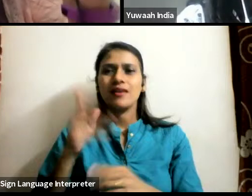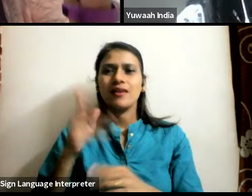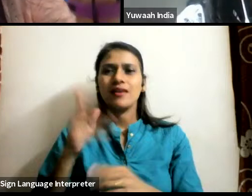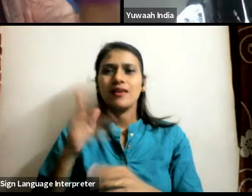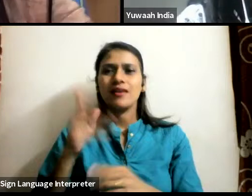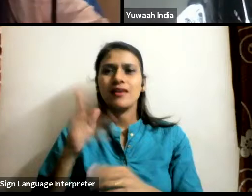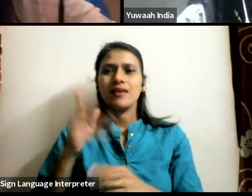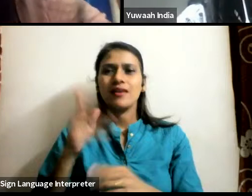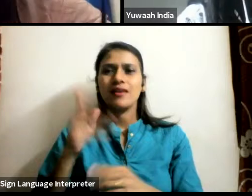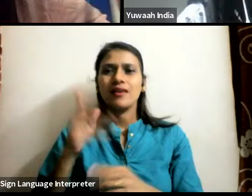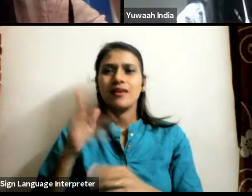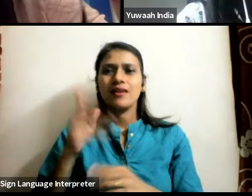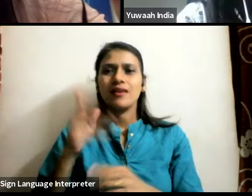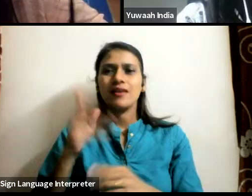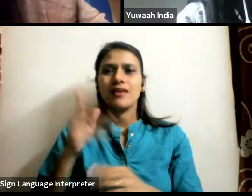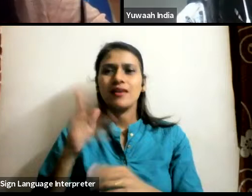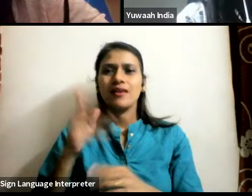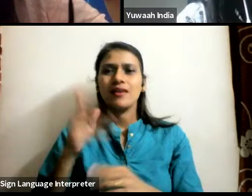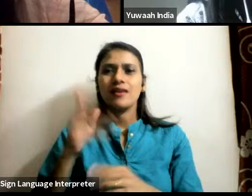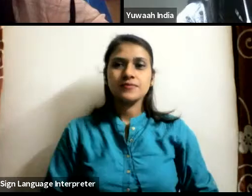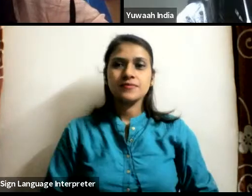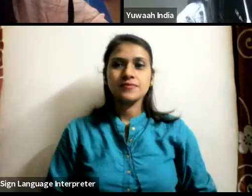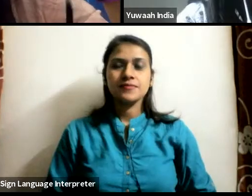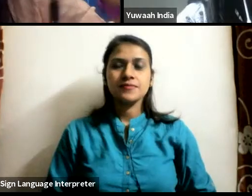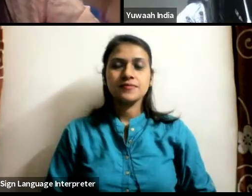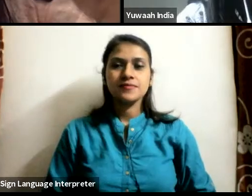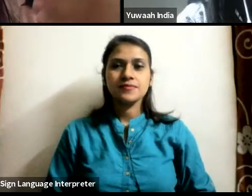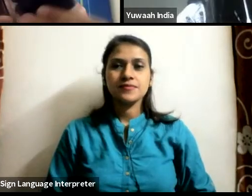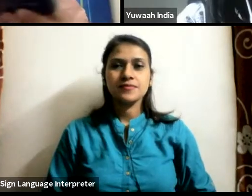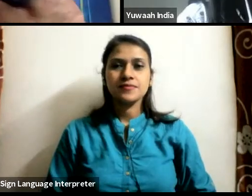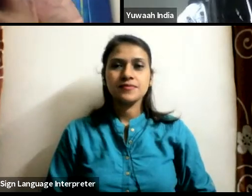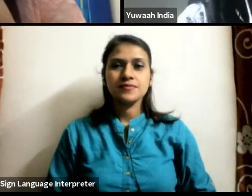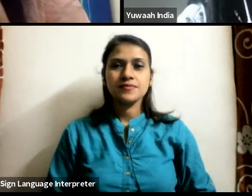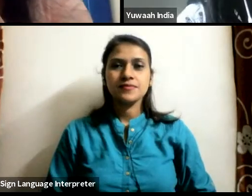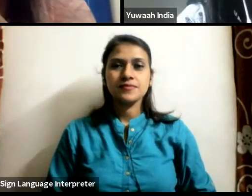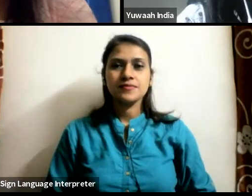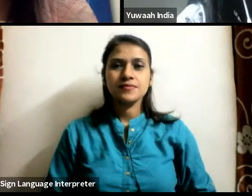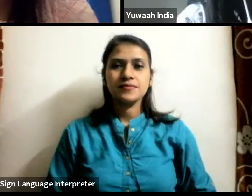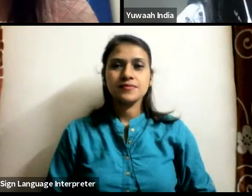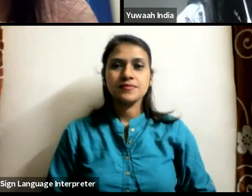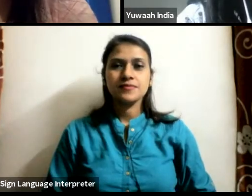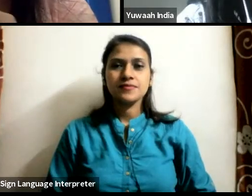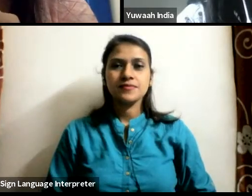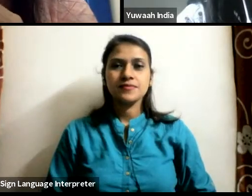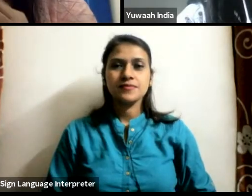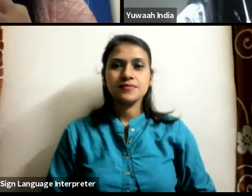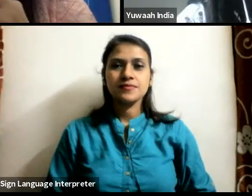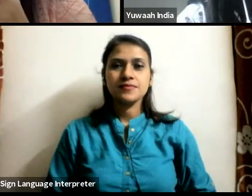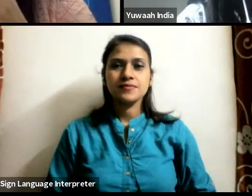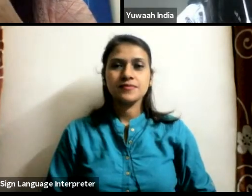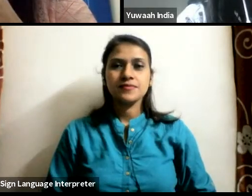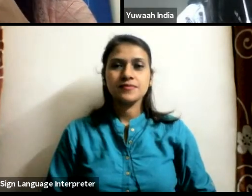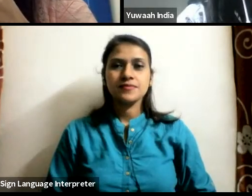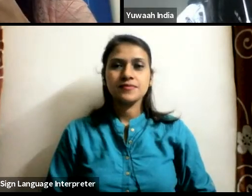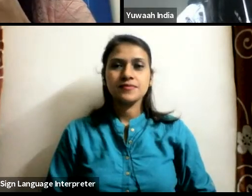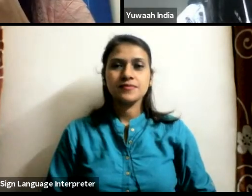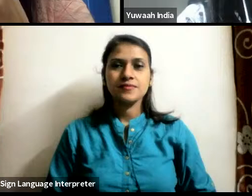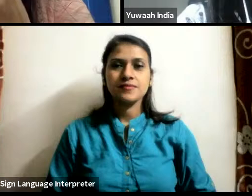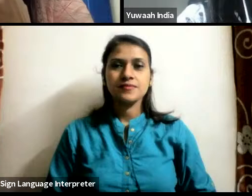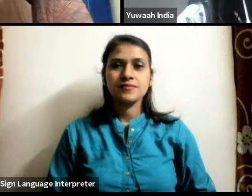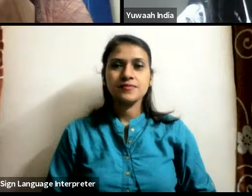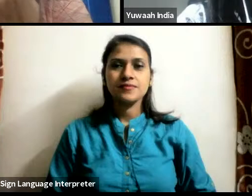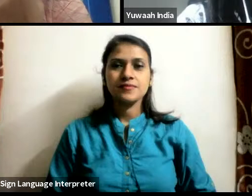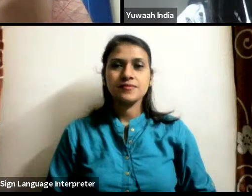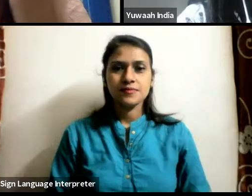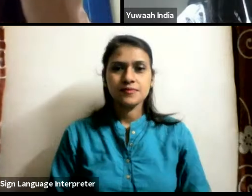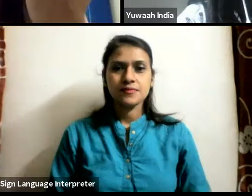So सेल डालने के बाद ये ऑन हो गया. इसके बाद इसको ऐसे दबाओ और